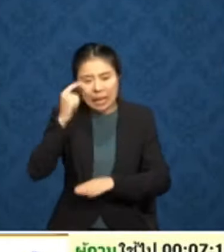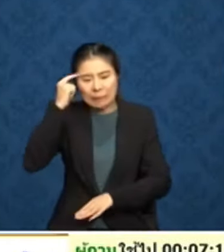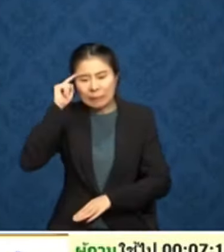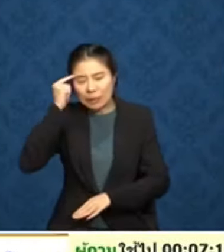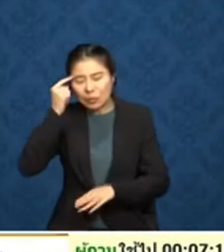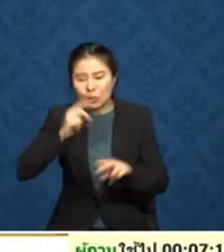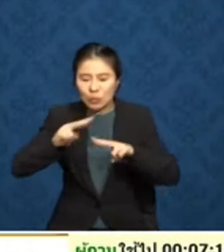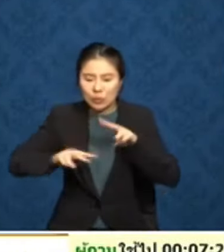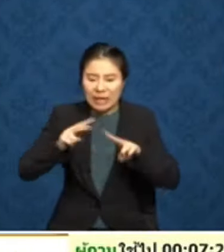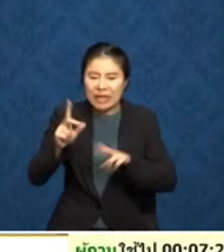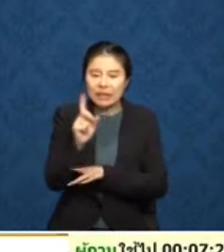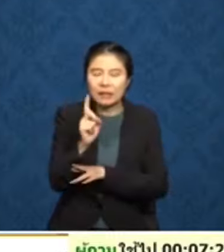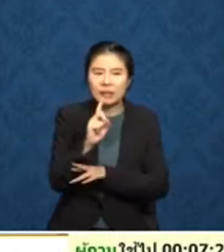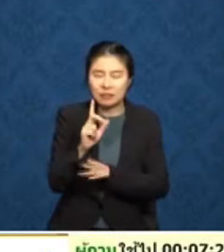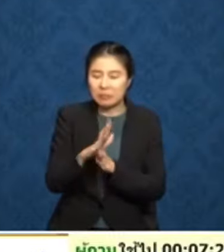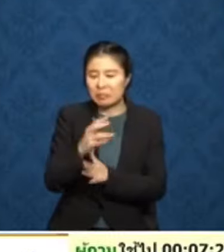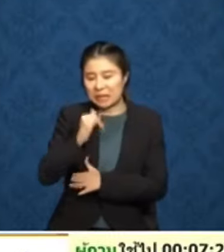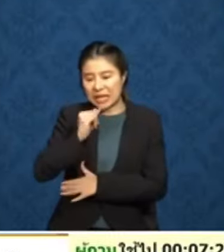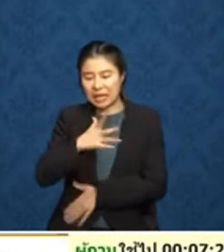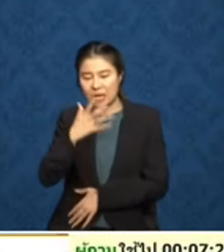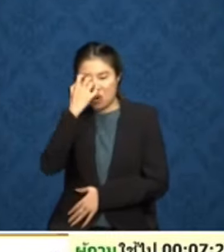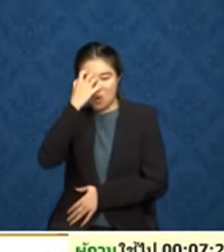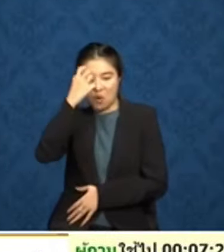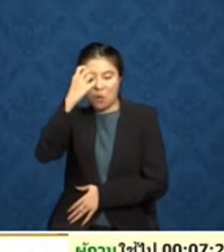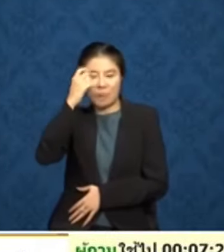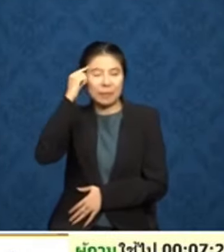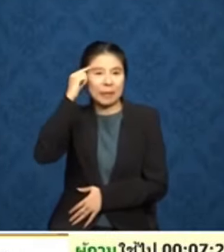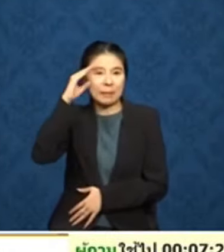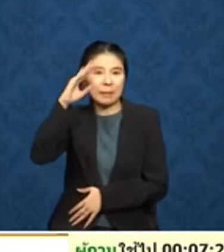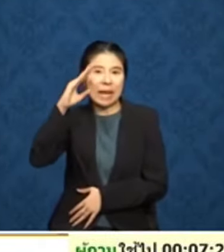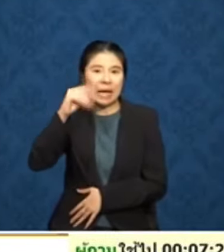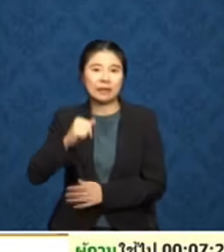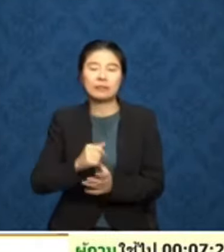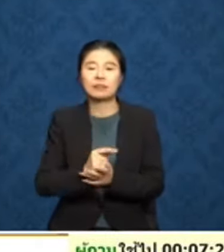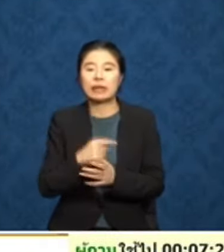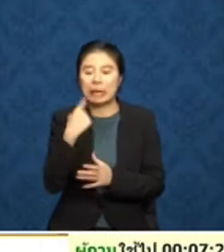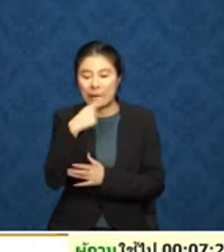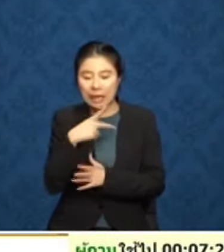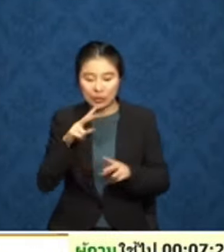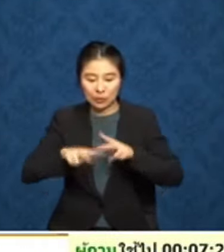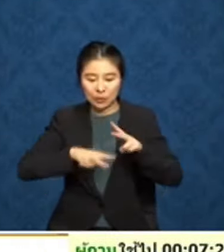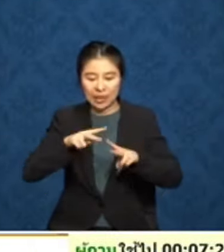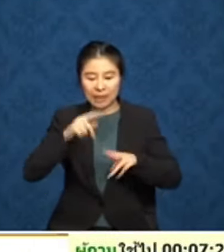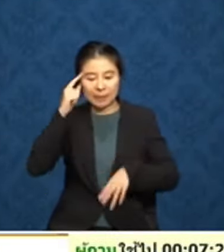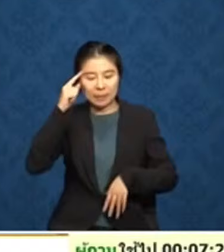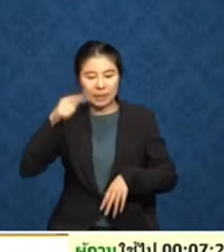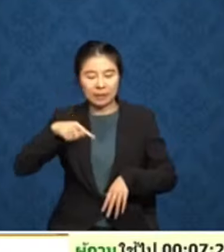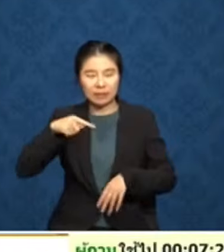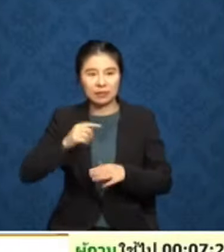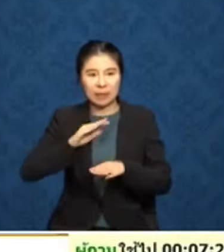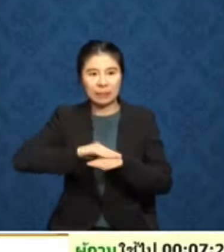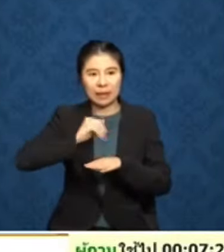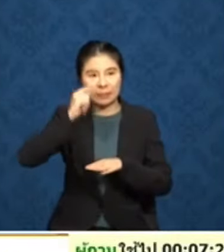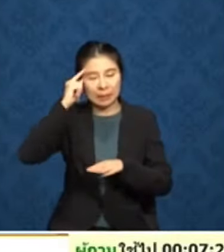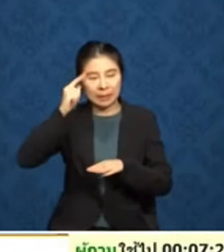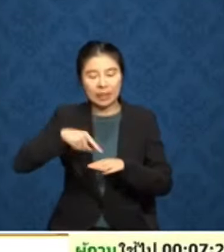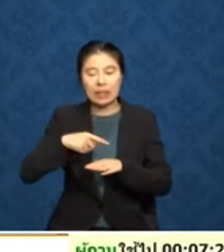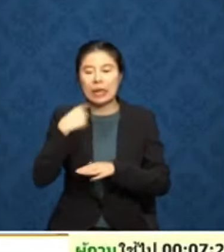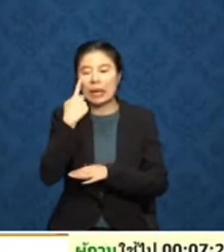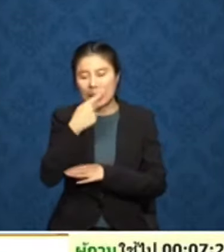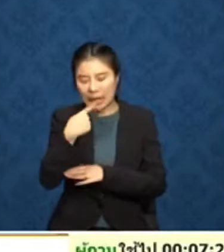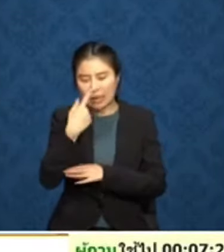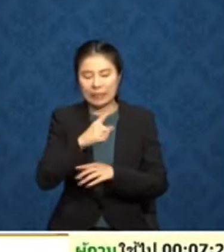กิดคุ้มคลั่งขึ้นมาก็อันตรายอีกนะคะและพ พยายามทุกกระบวนการในการที่จะพาเขาไปที่โรงพยาบาล